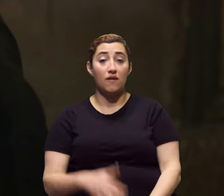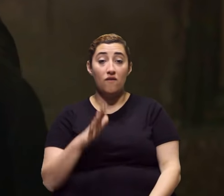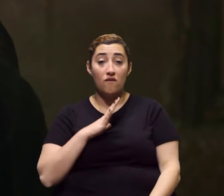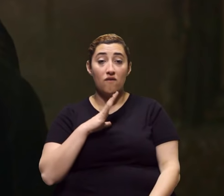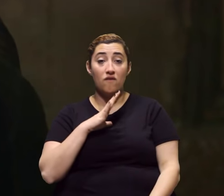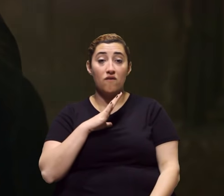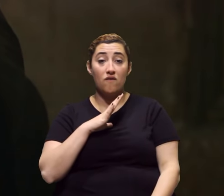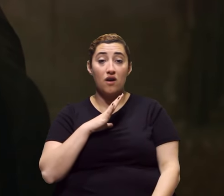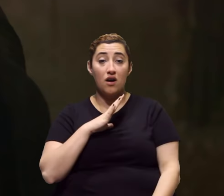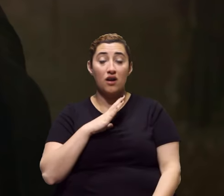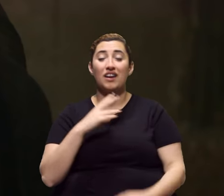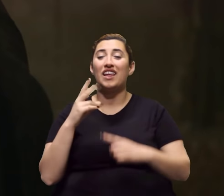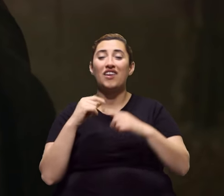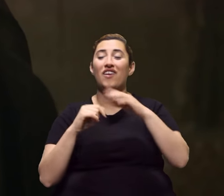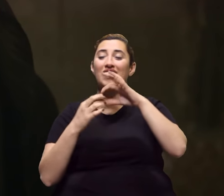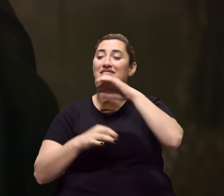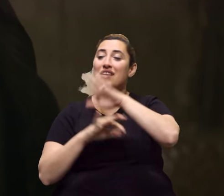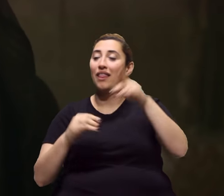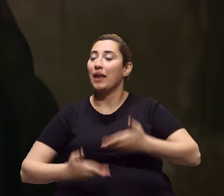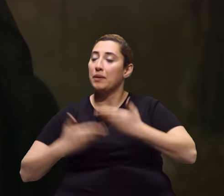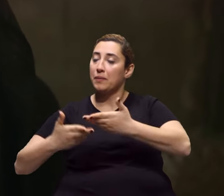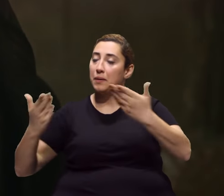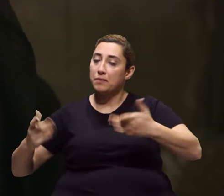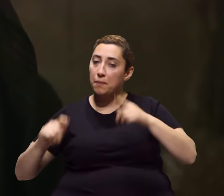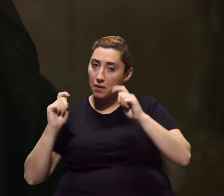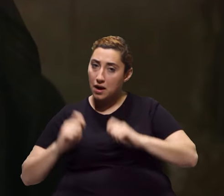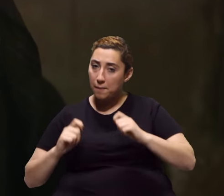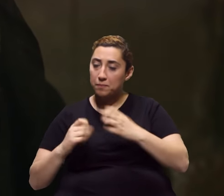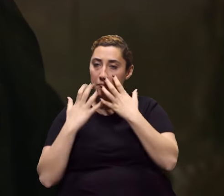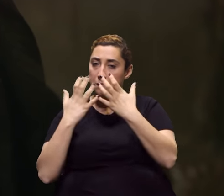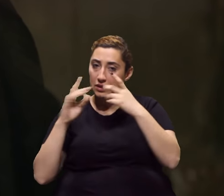Var ihvanla alakadar ol. İkramda bulun.